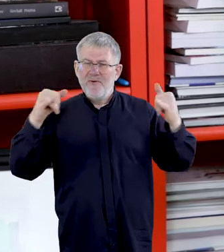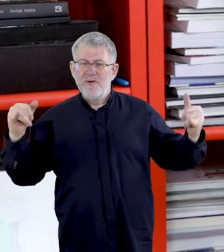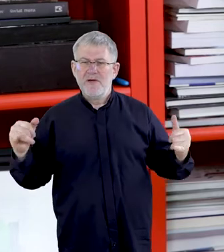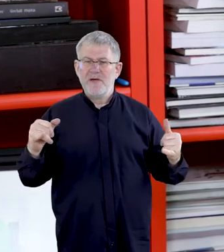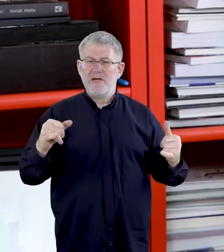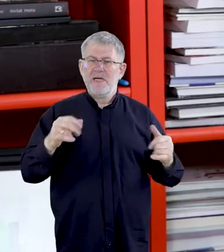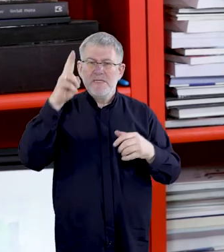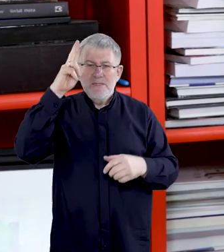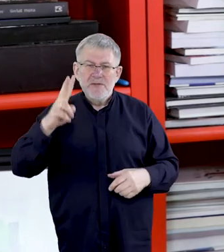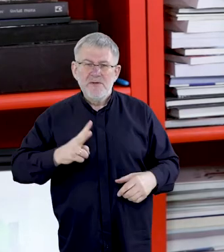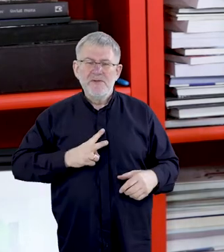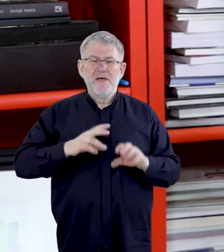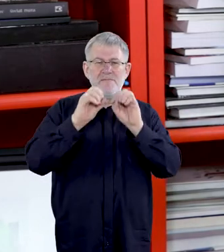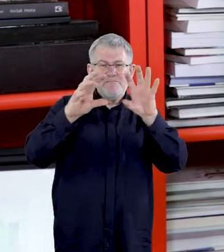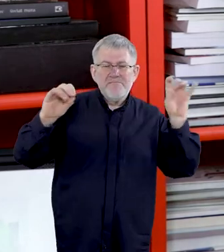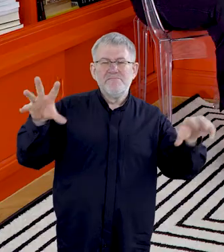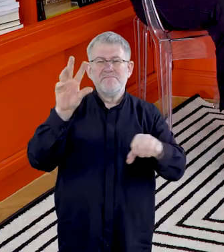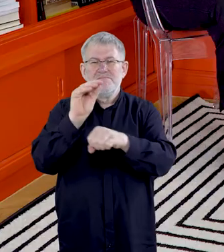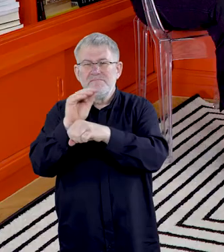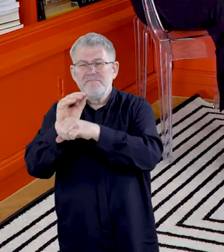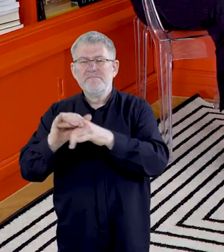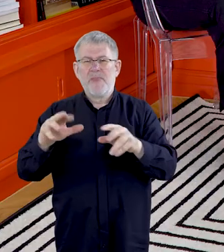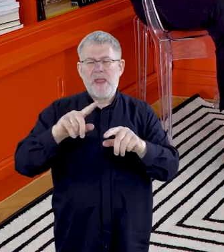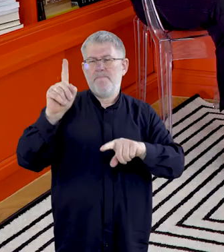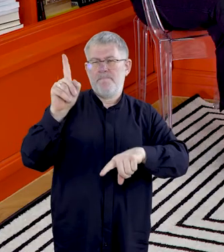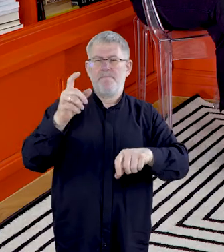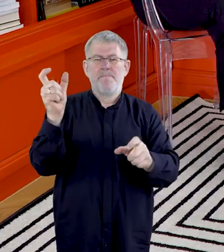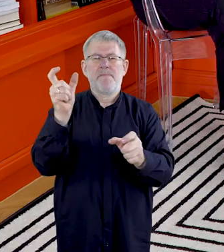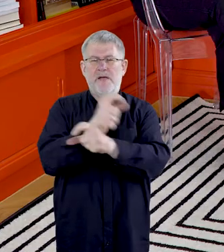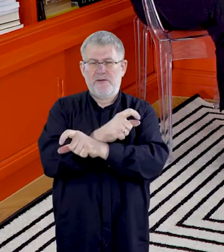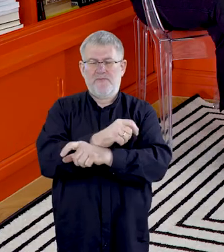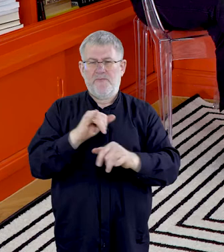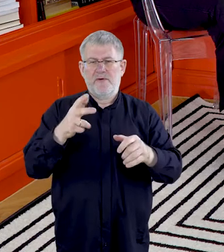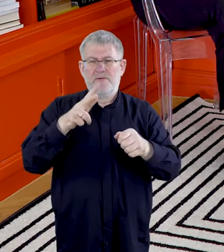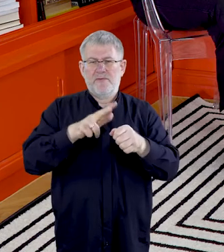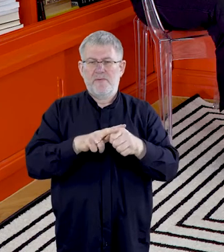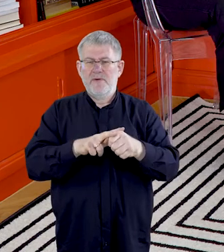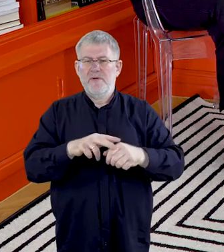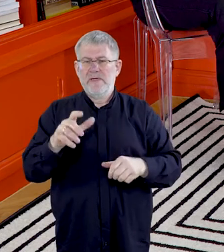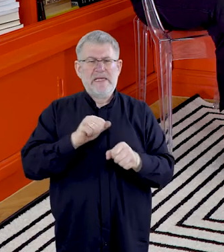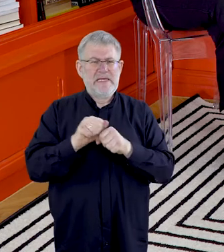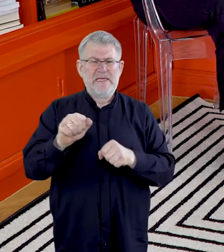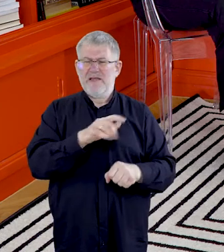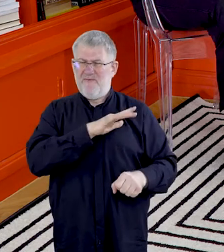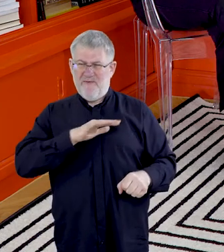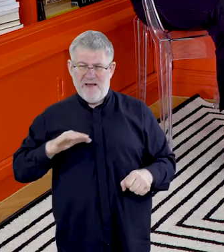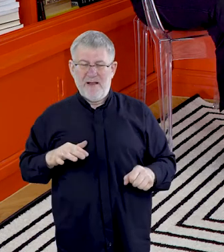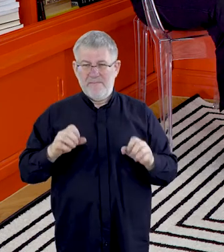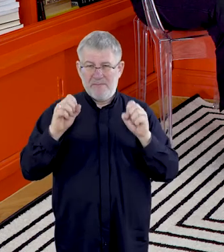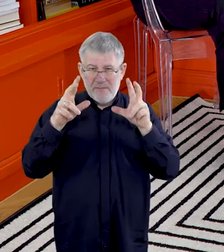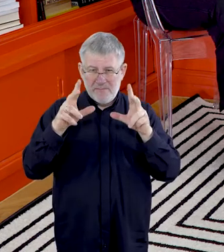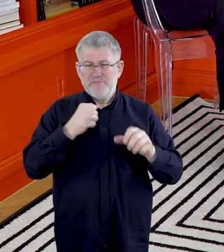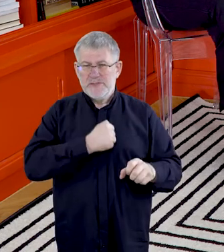placówkach oświatowych, ale takich publicznych, niecelowanych do tej grupy, jest bardzo nagminne i to jest